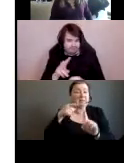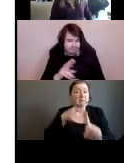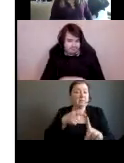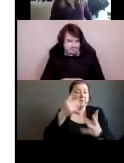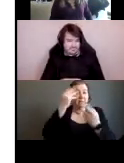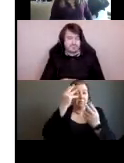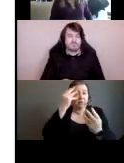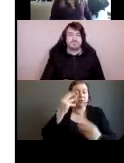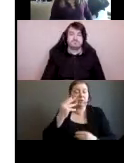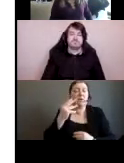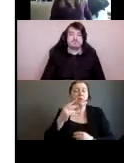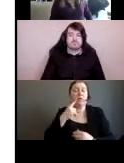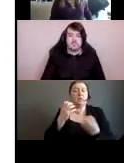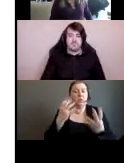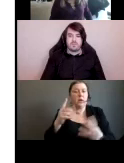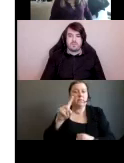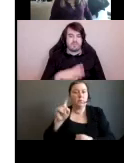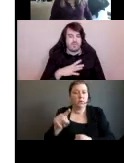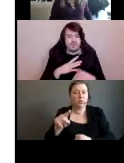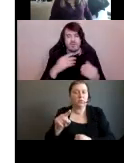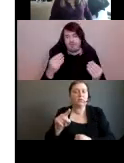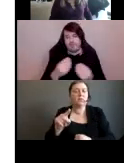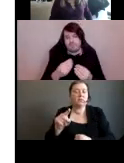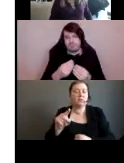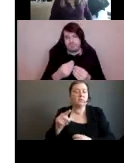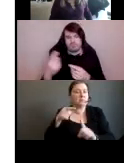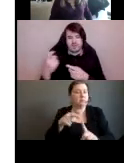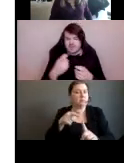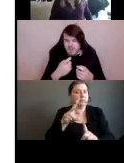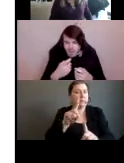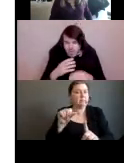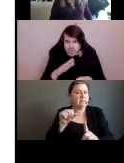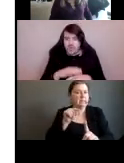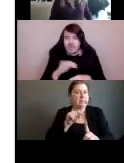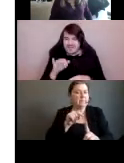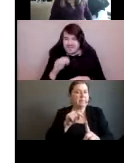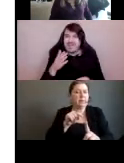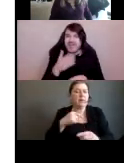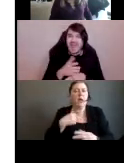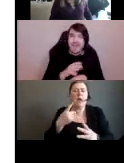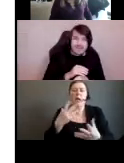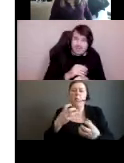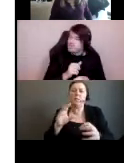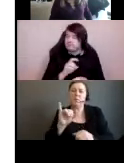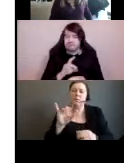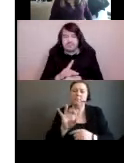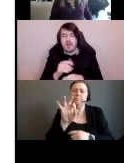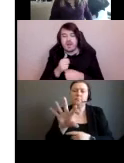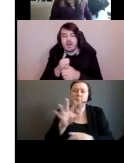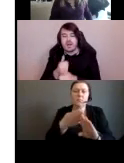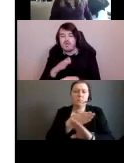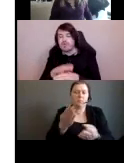Il y a beaucoup de questions concernant l'admissibilité selon la maladie chronique ou la